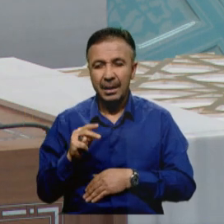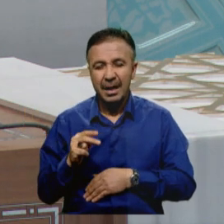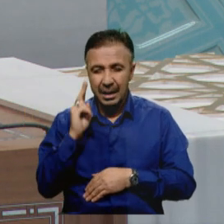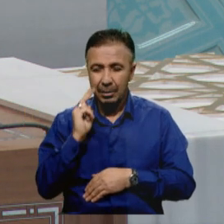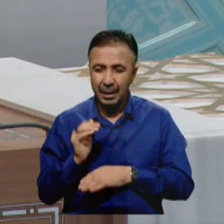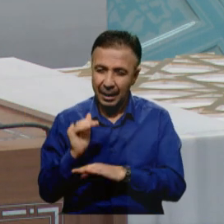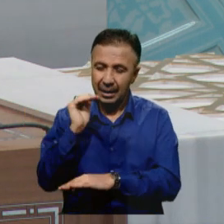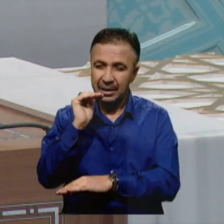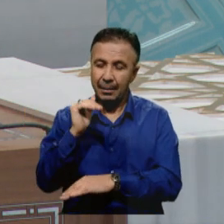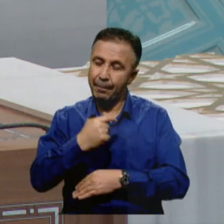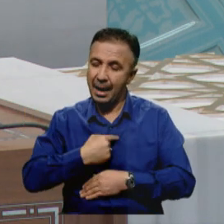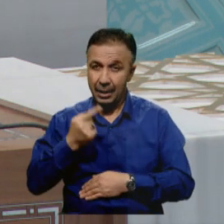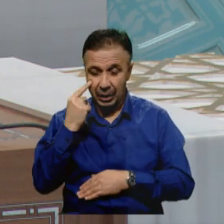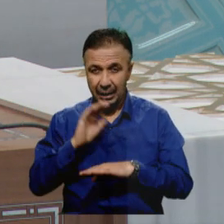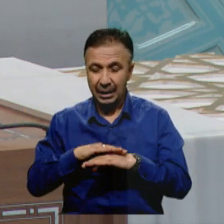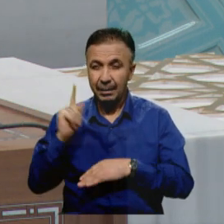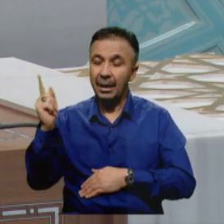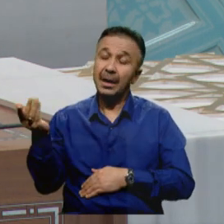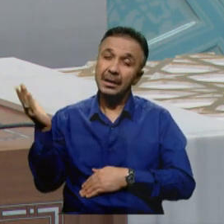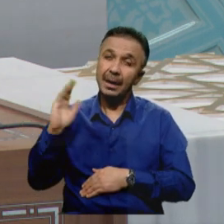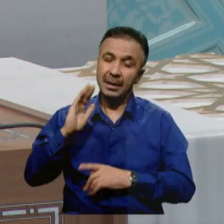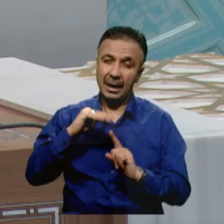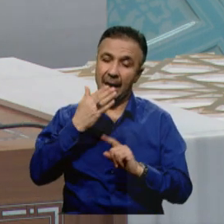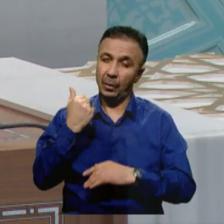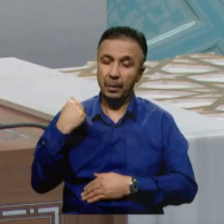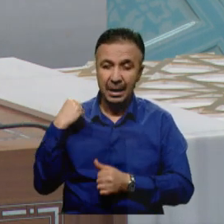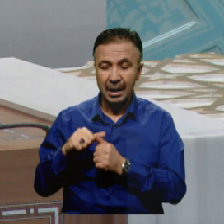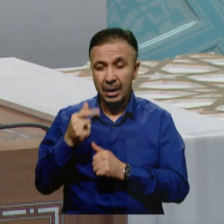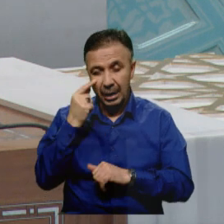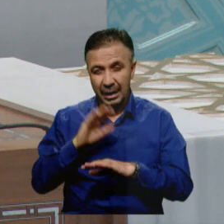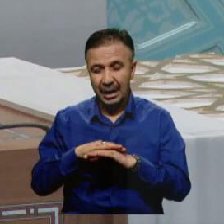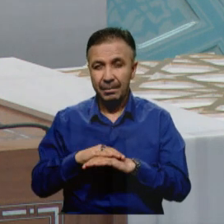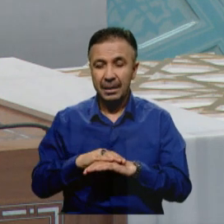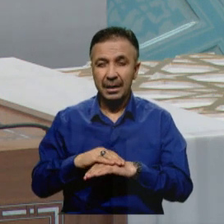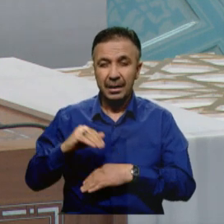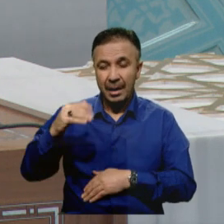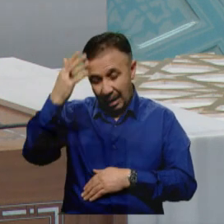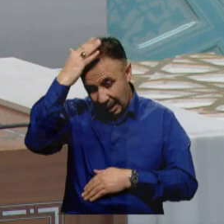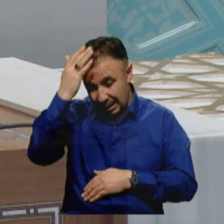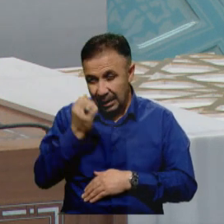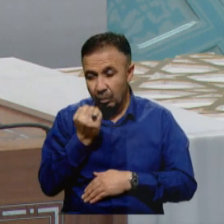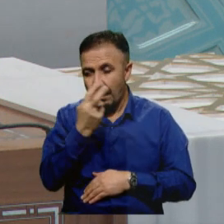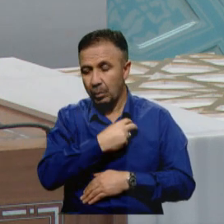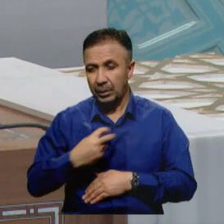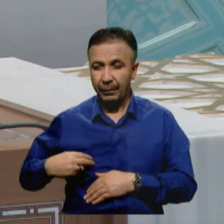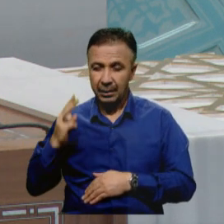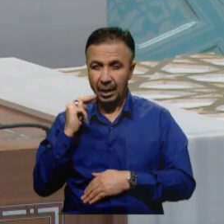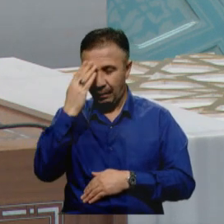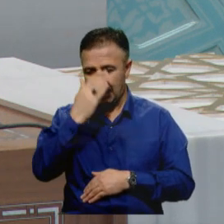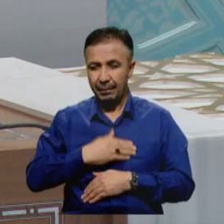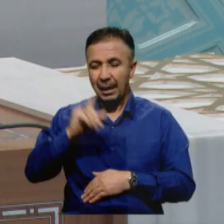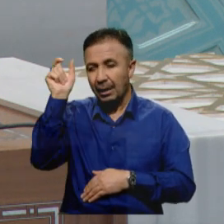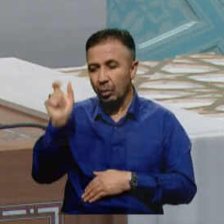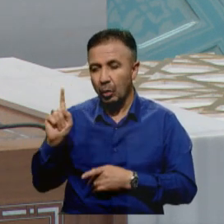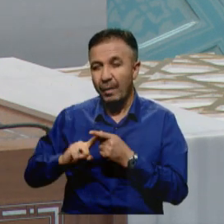la ilahe illallah ve eşhedü enne Muhammeden abduhu ve resuluh kelime-i şehadetiyle